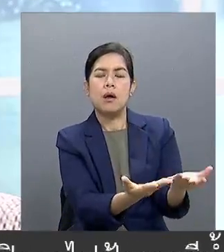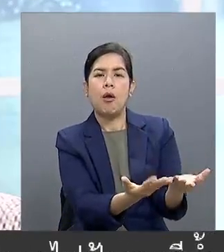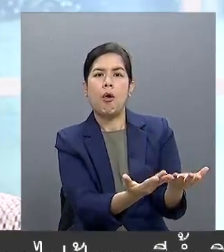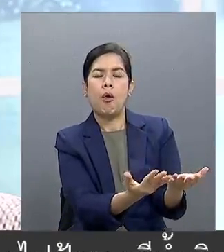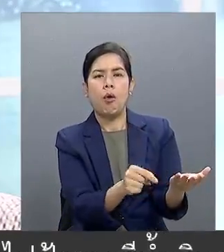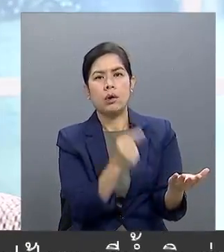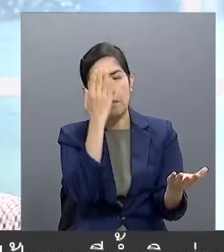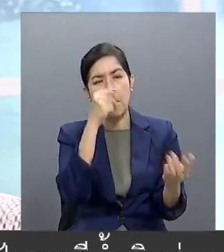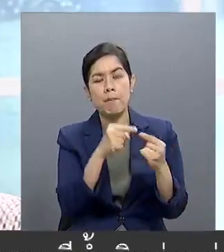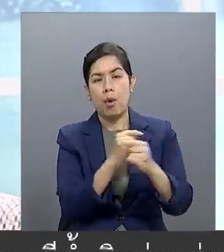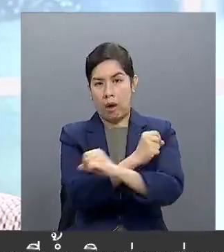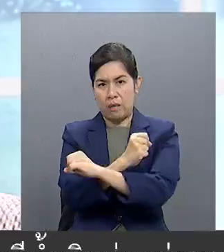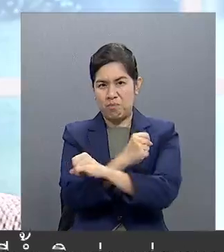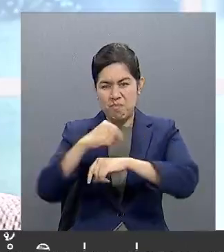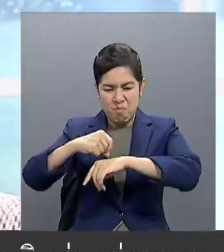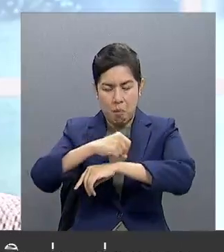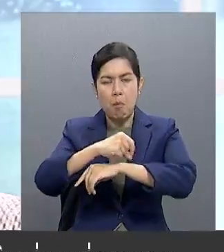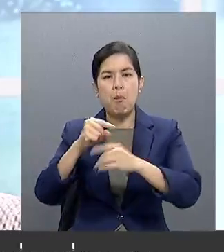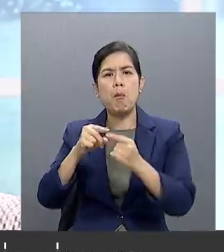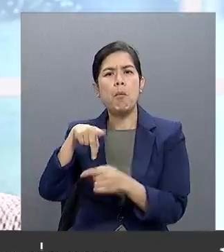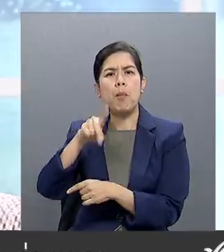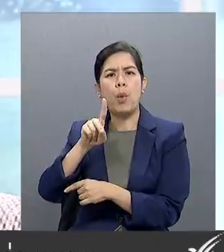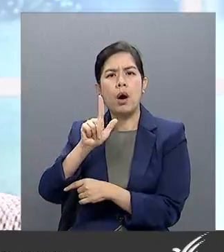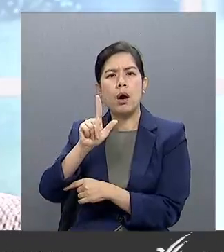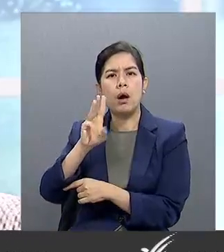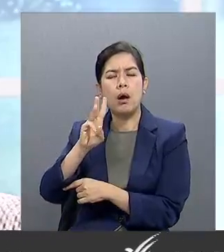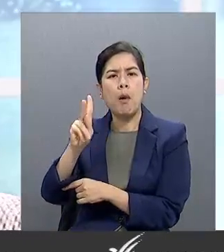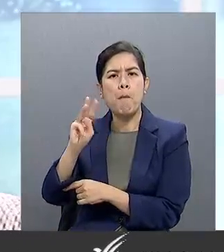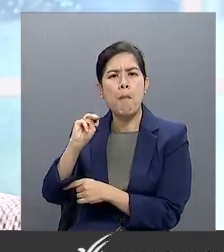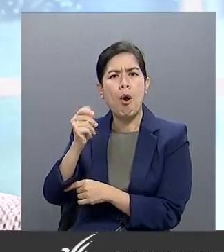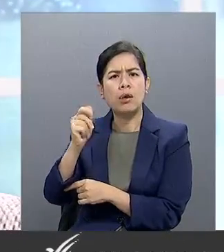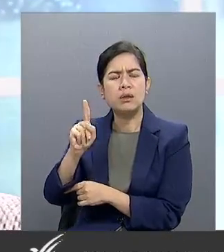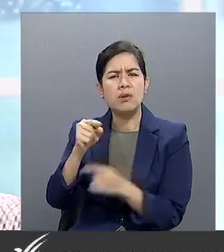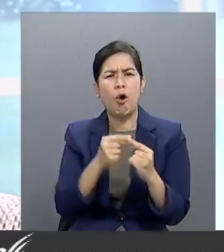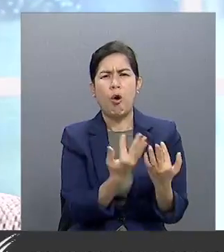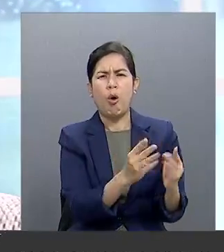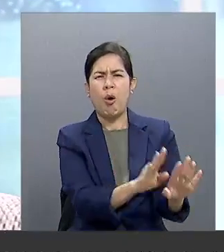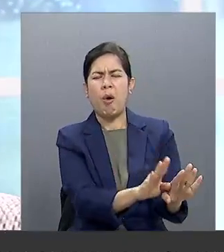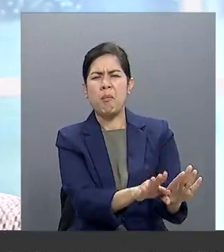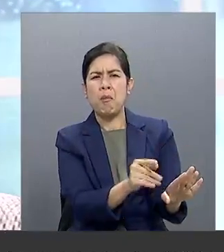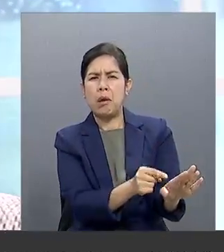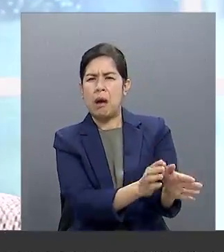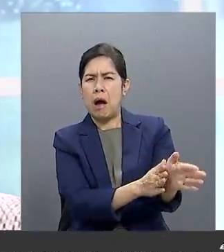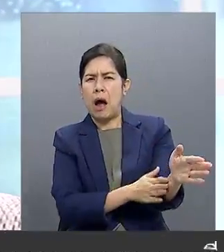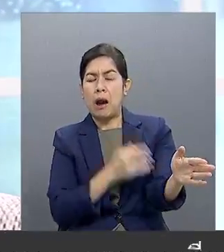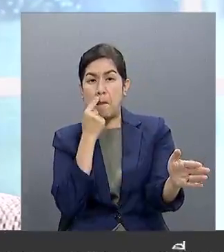ไปแช่ไว้ประมาณเป็นสัปดาห์เลยนะให้มันเน่าให้มันเหม็นเลยมันจะมีกลิ่นเหม็นแรงมากหลังจากนั้นเอาไม้ไผ่ขึ้นมา